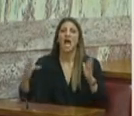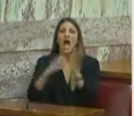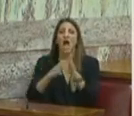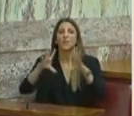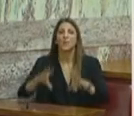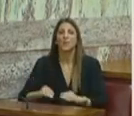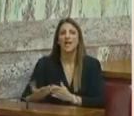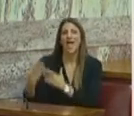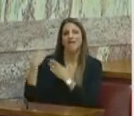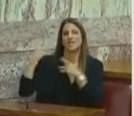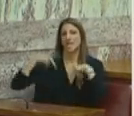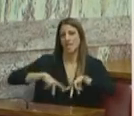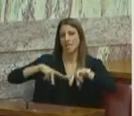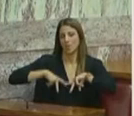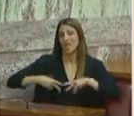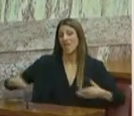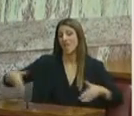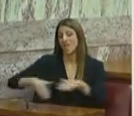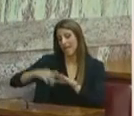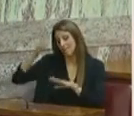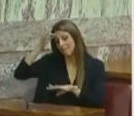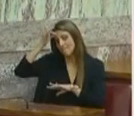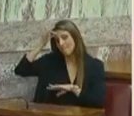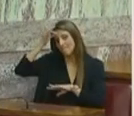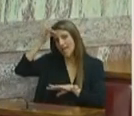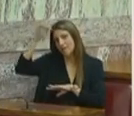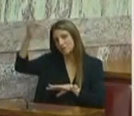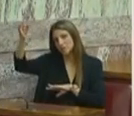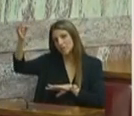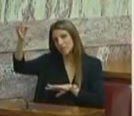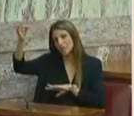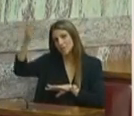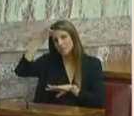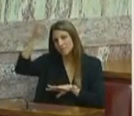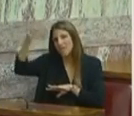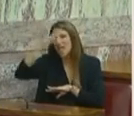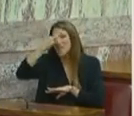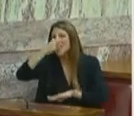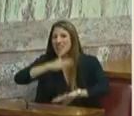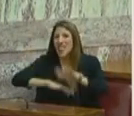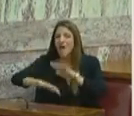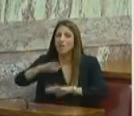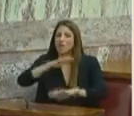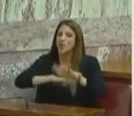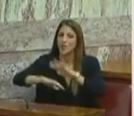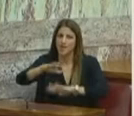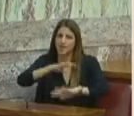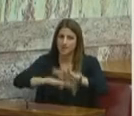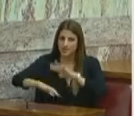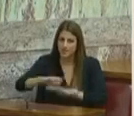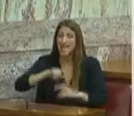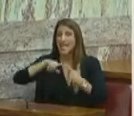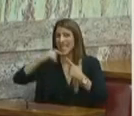υπουργών η περίπτωση της διαφθοράς και της